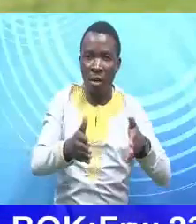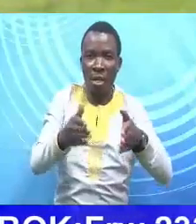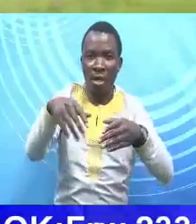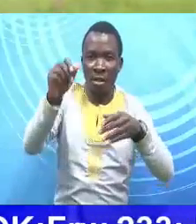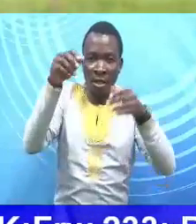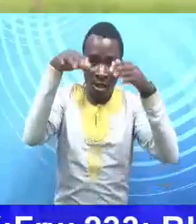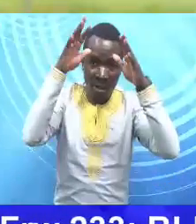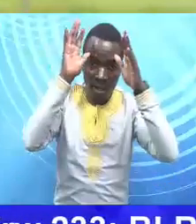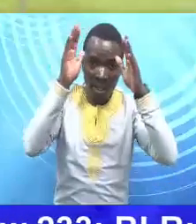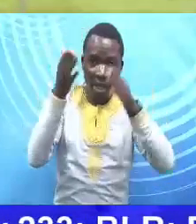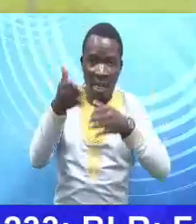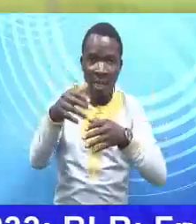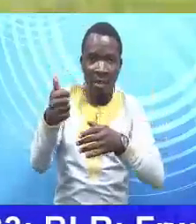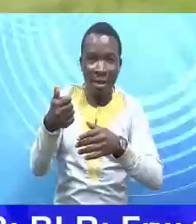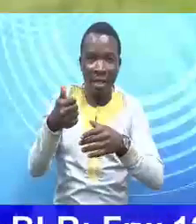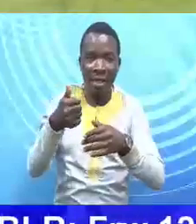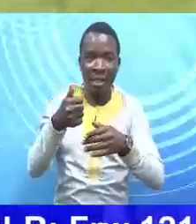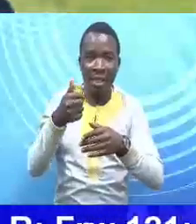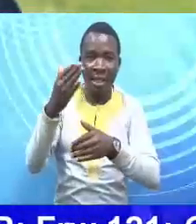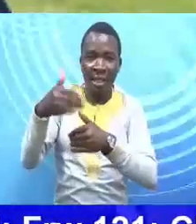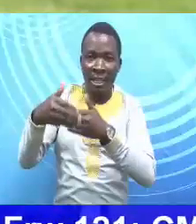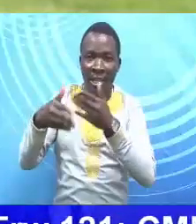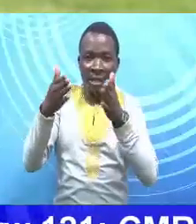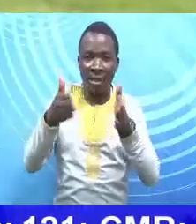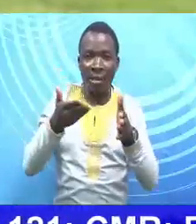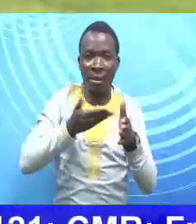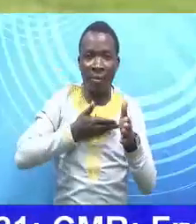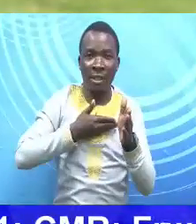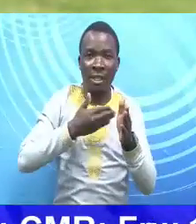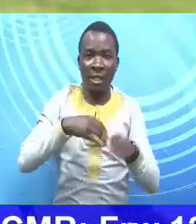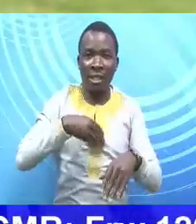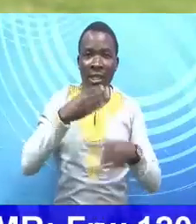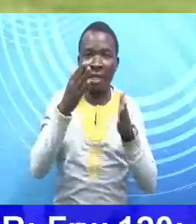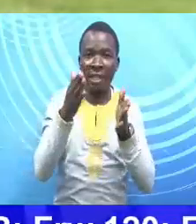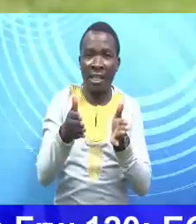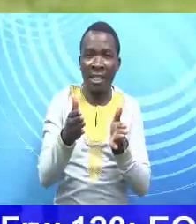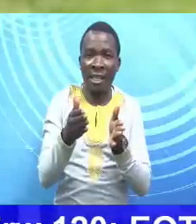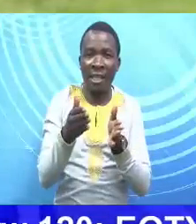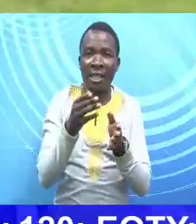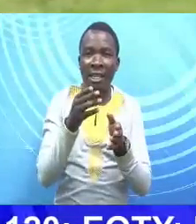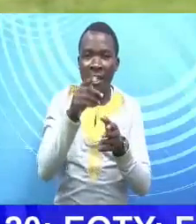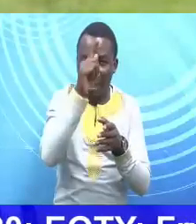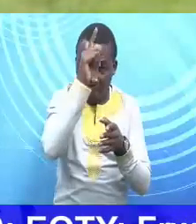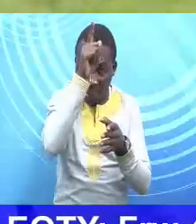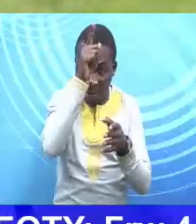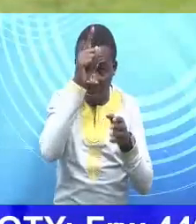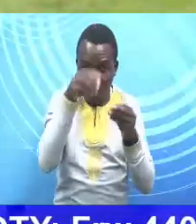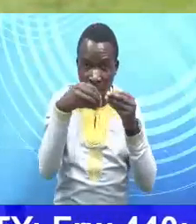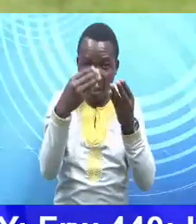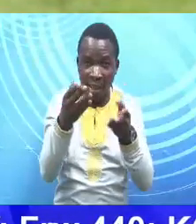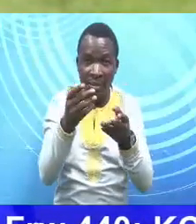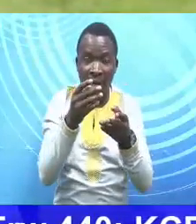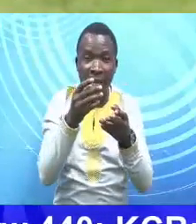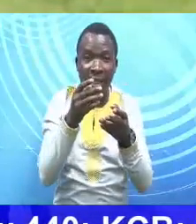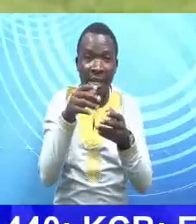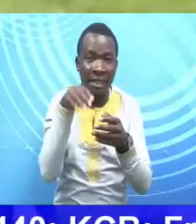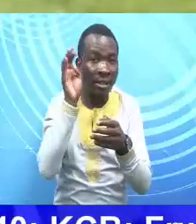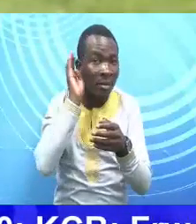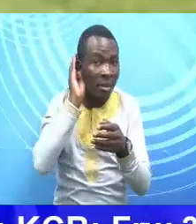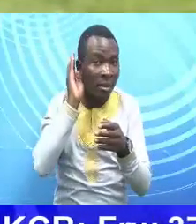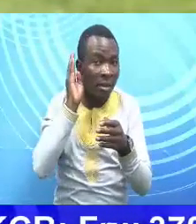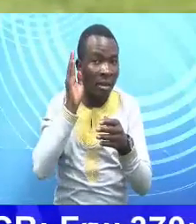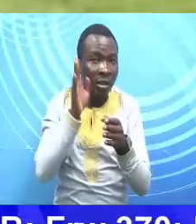bafite abashyitsi nabo so n'abaturage batanze amakuru ntago twanyuranyije n'amategeko